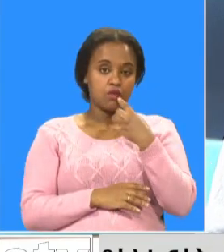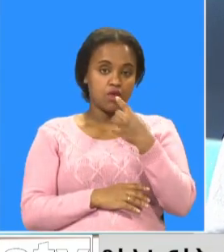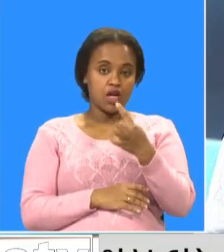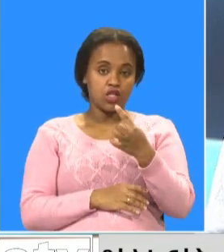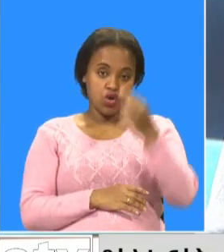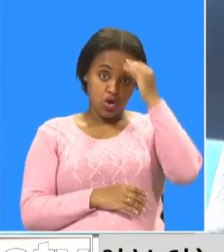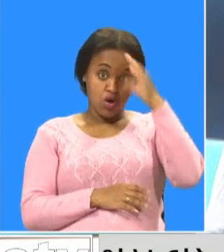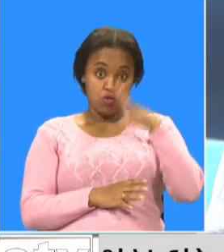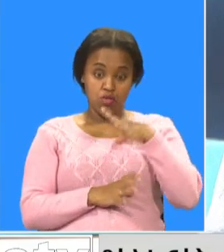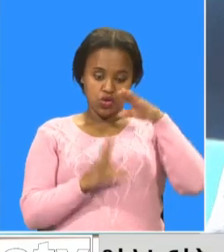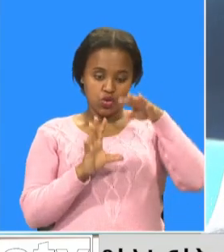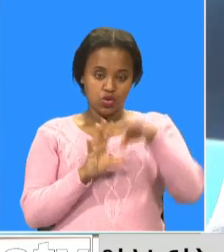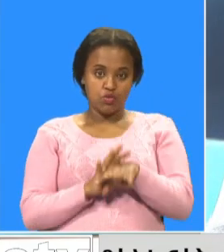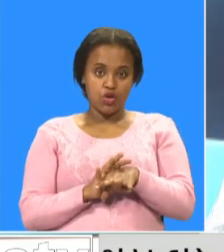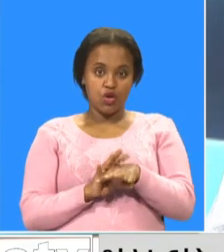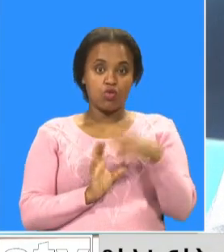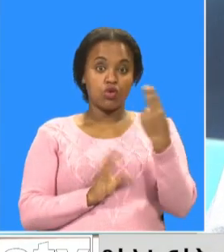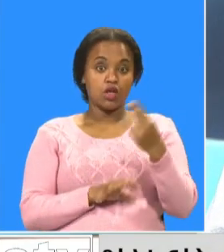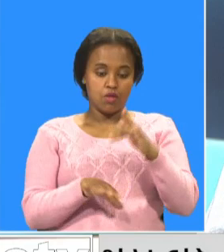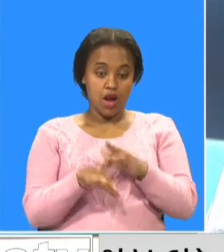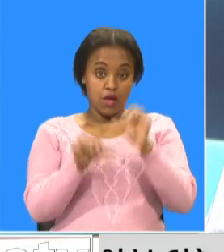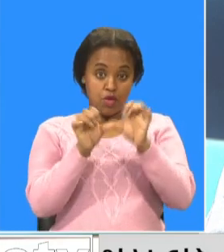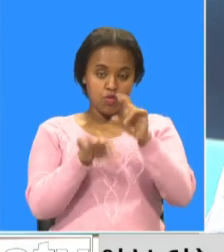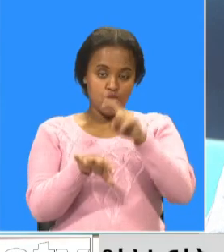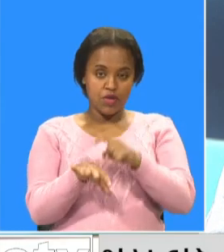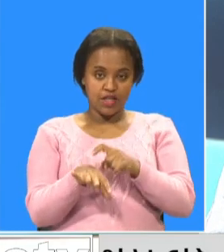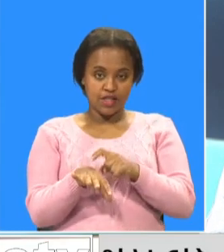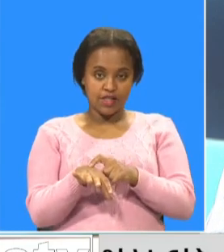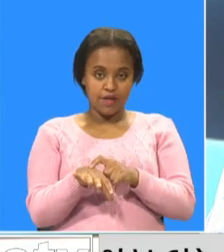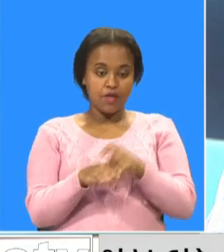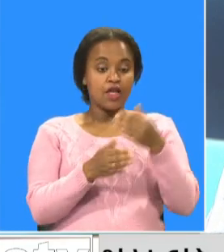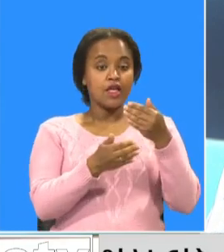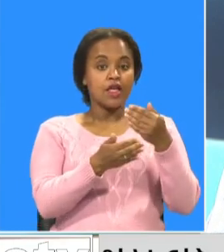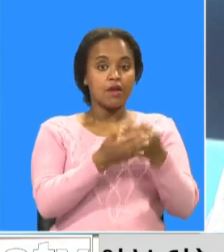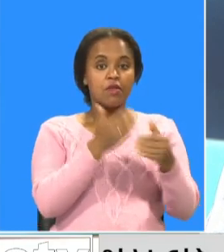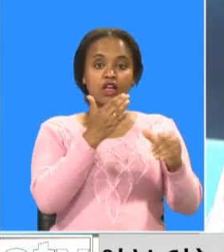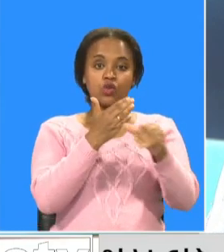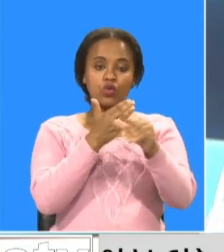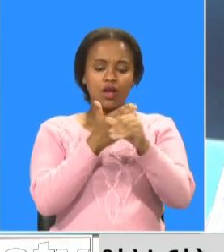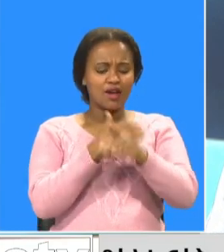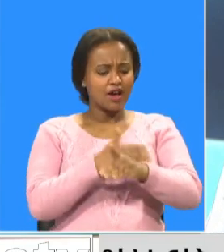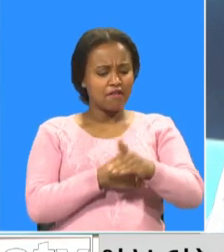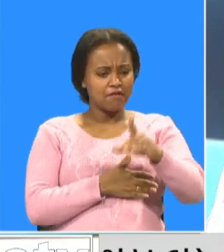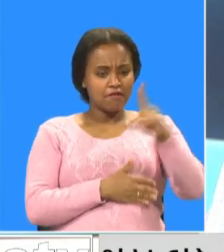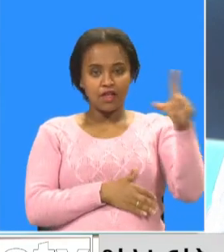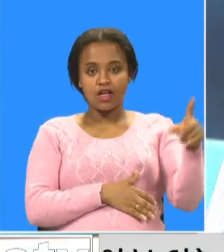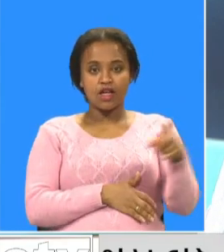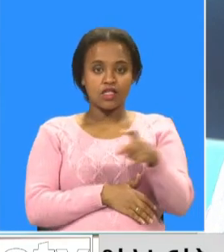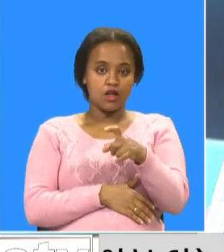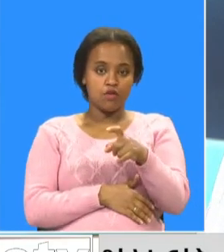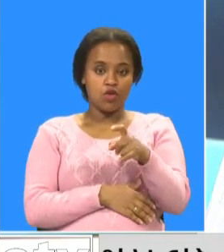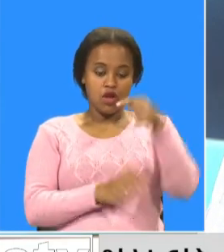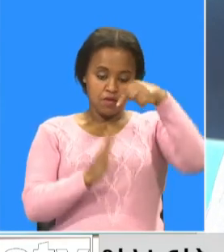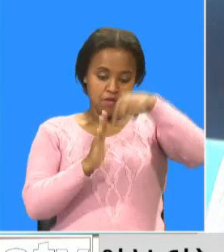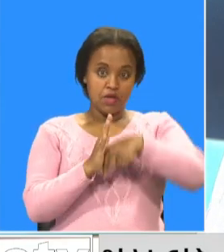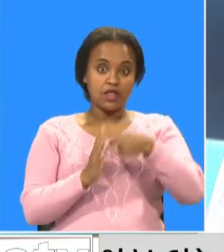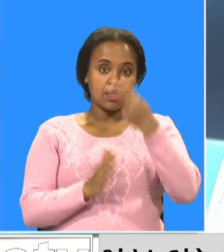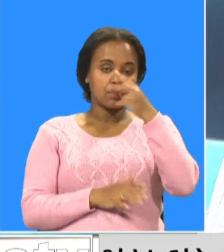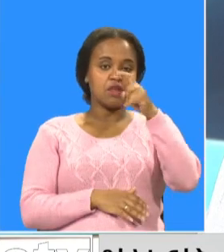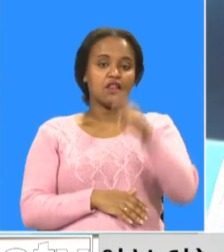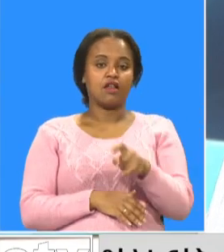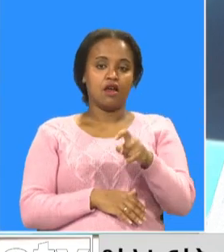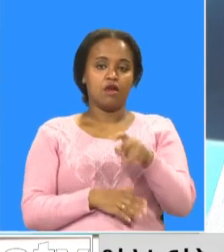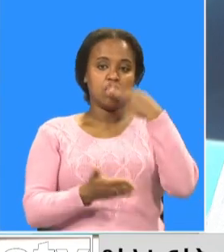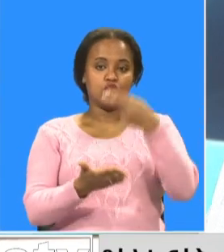ውስጥም የሚገቡ ጥቅም ላይ በመሙሉበት ጊዜም የሚያደርሱት አደጋ በጣም ከፍተኛ ስለሚሆን በጥልቀት መታየት